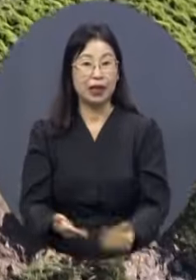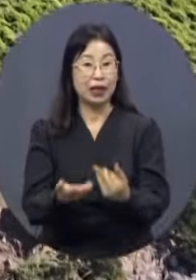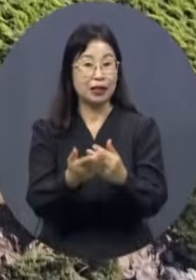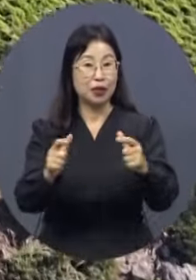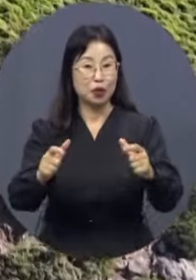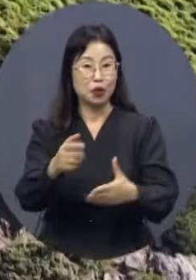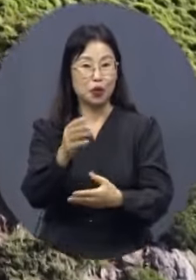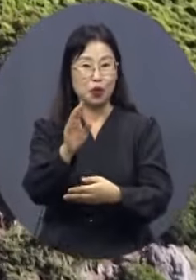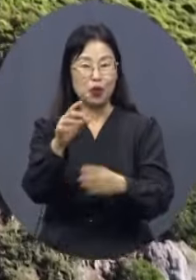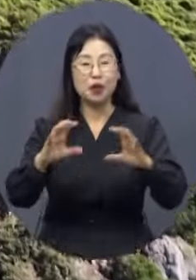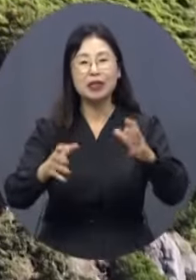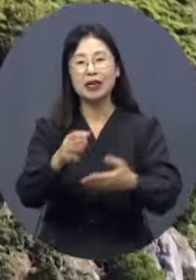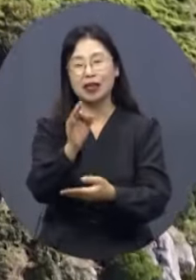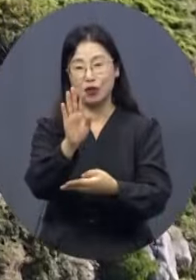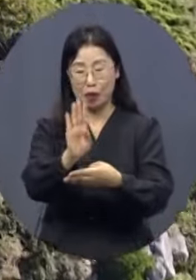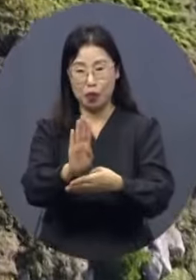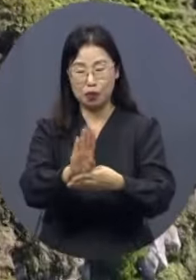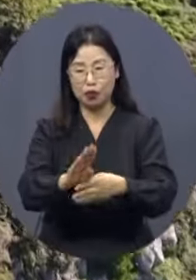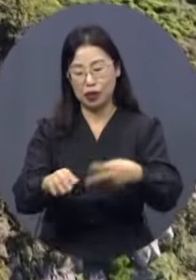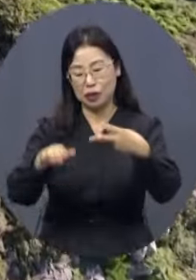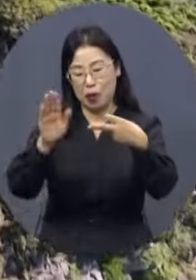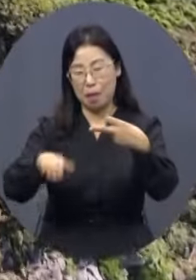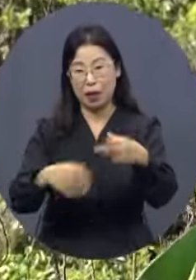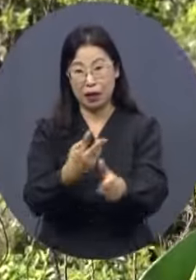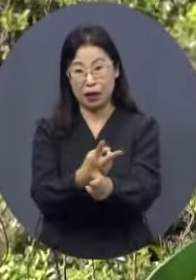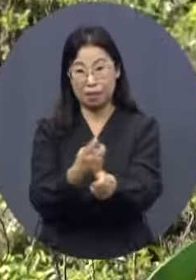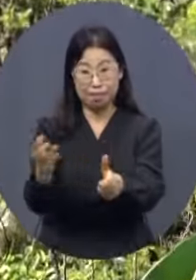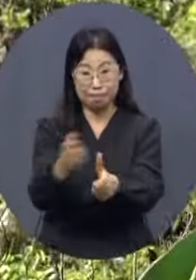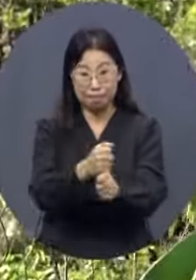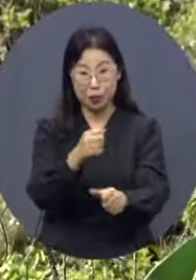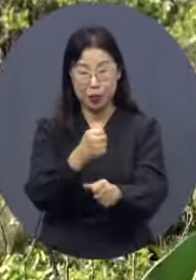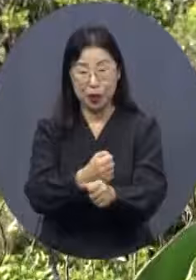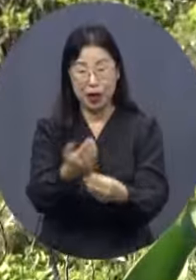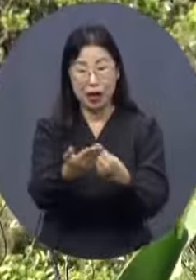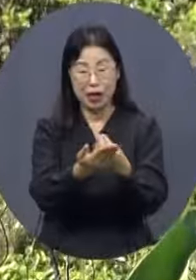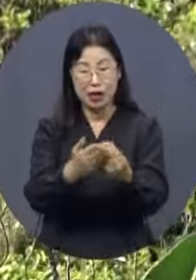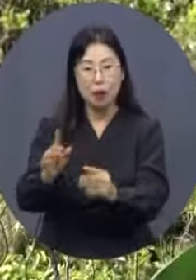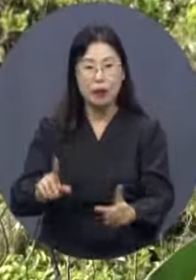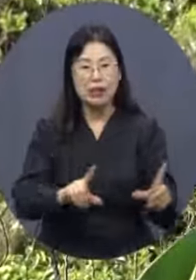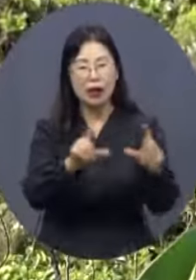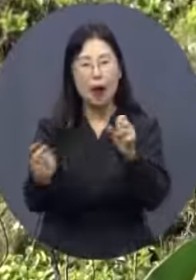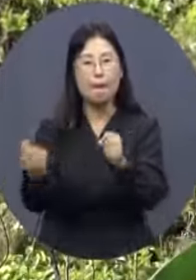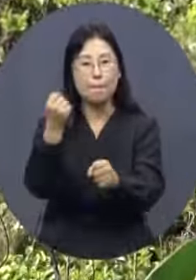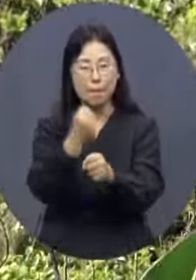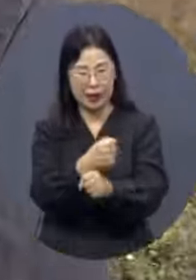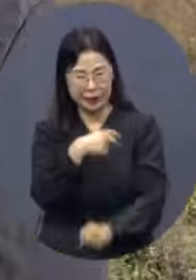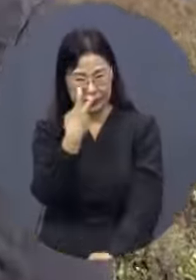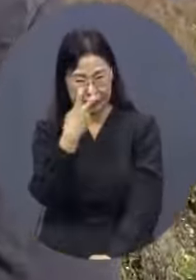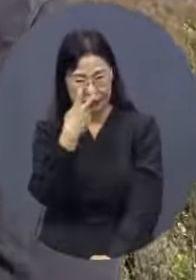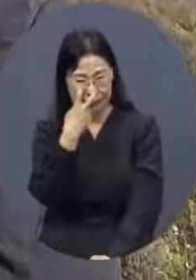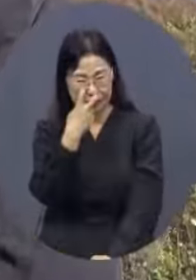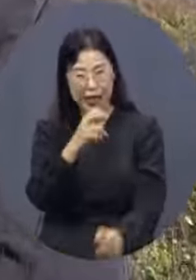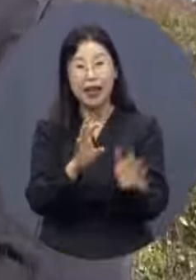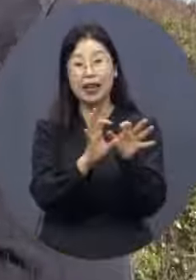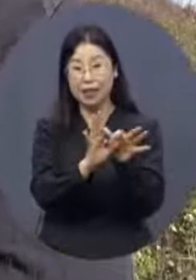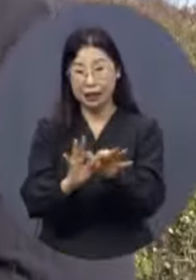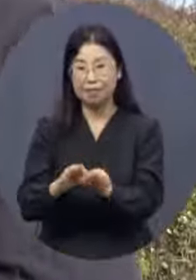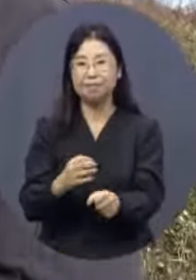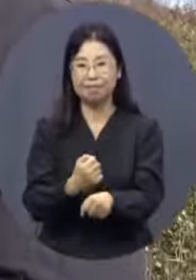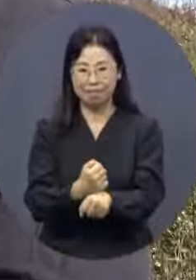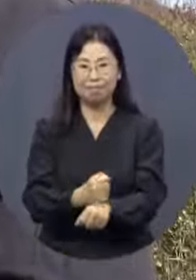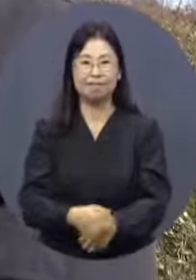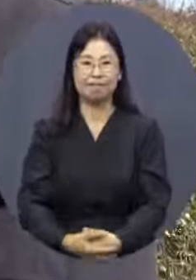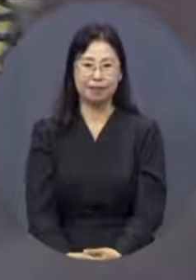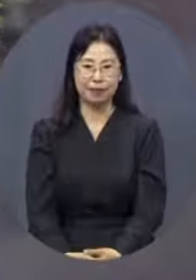세계유산은 올해 말까지 토끼 포획 작업을 리고 식생 모니터링을 지속적으로 실시할